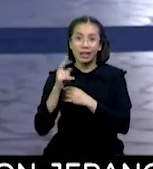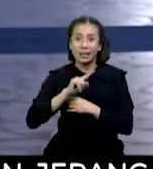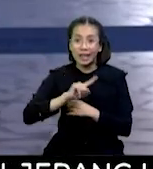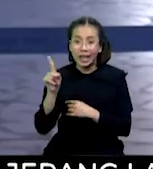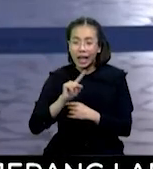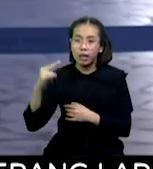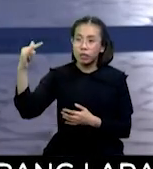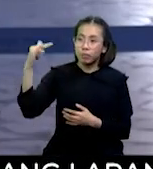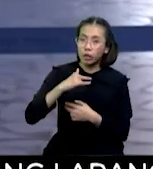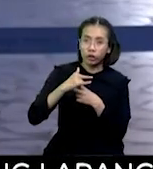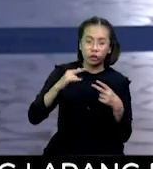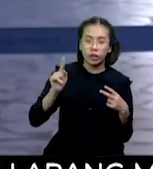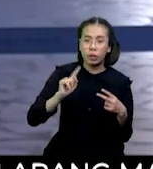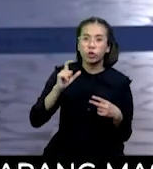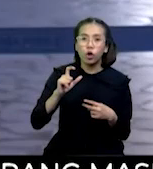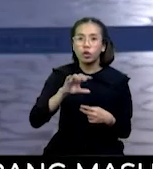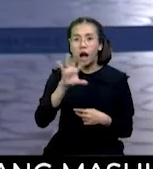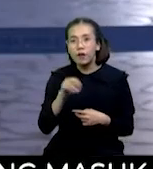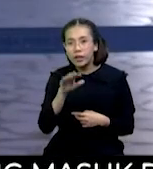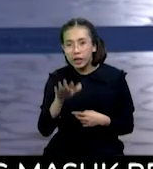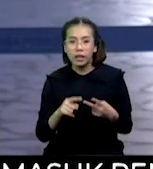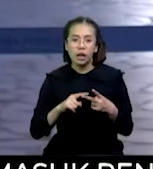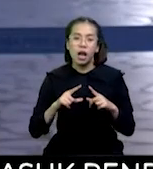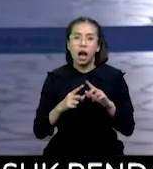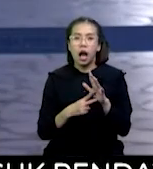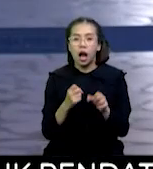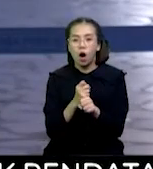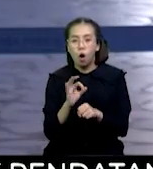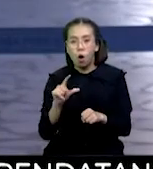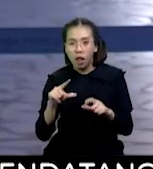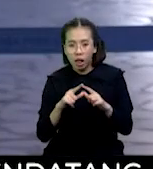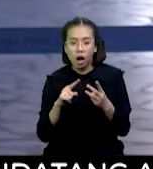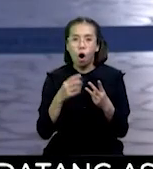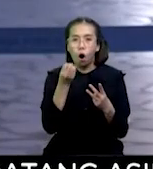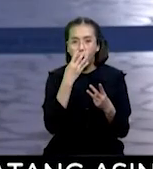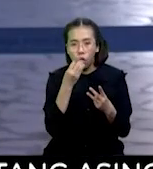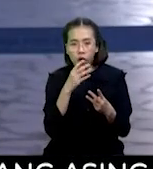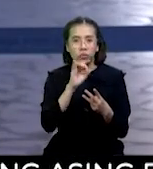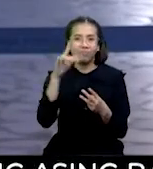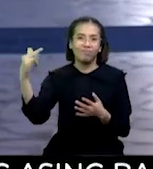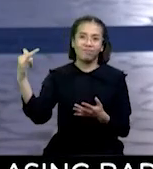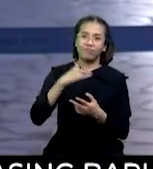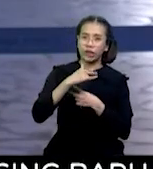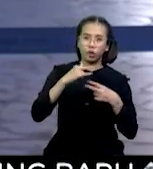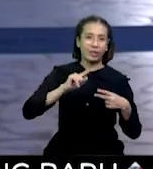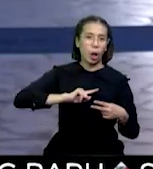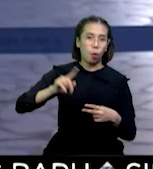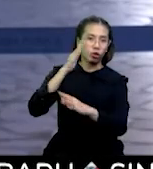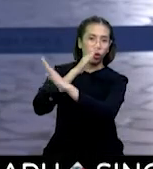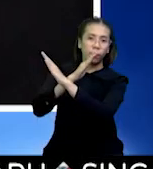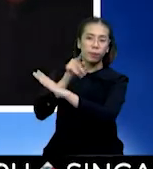ke Indonesia seperti misalnya saja dari Afrika Selatan, Angola, Zambia, Hong Kong dan beberapa negara lainnya. Sementara itu untuk warga